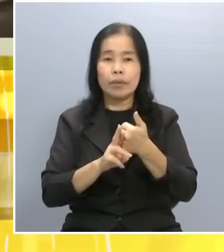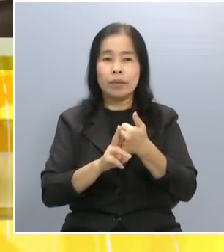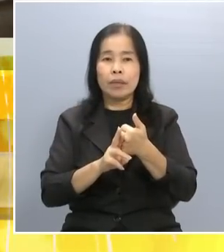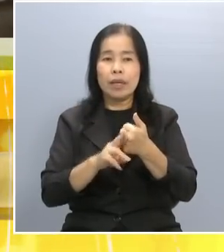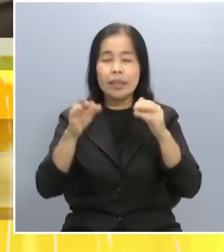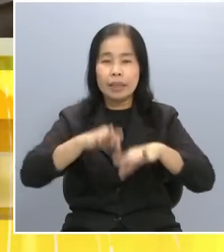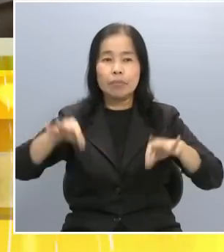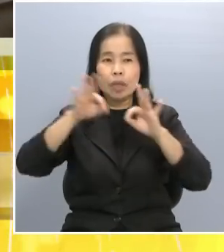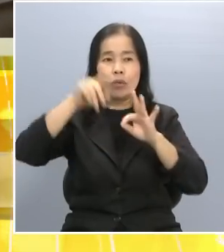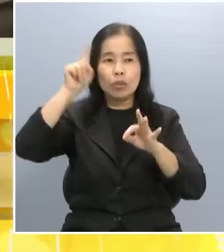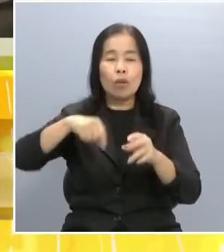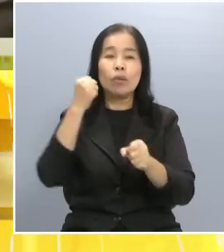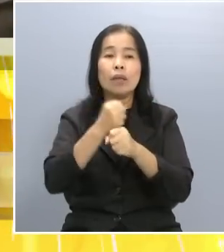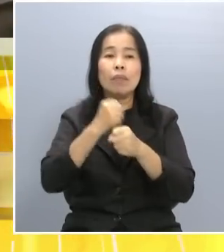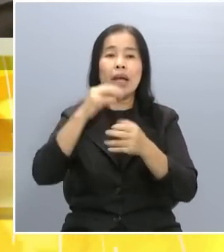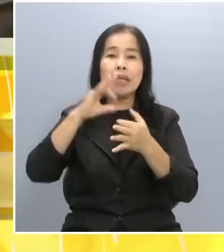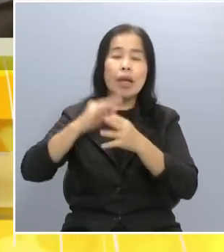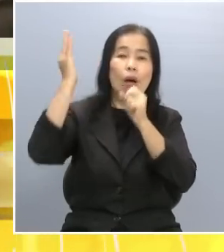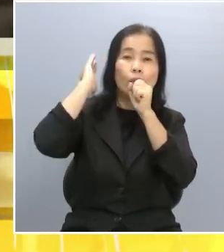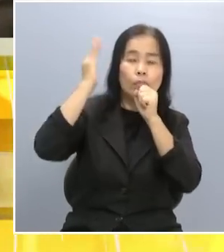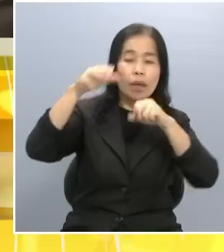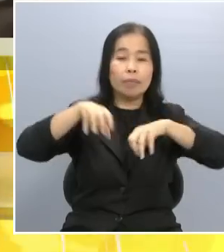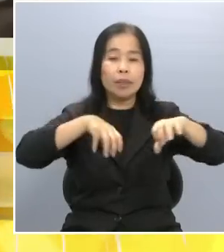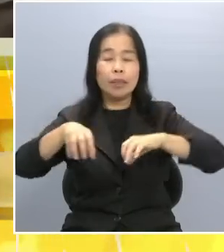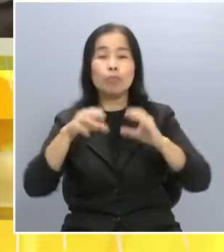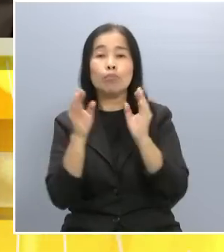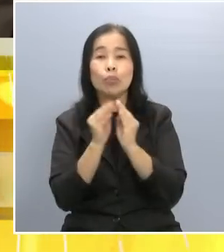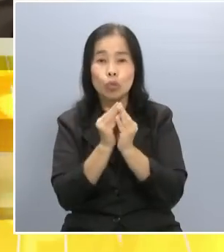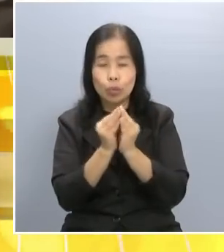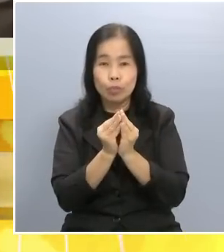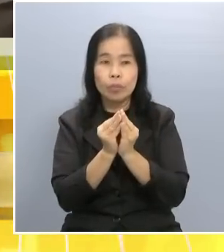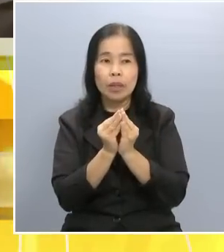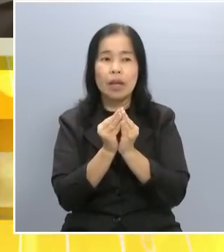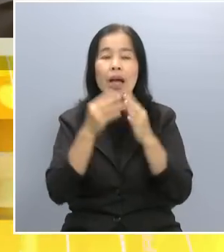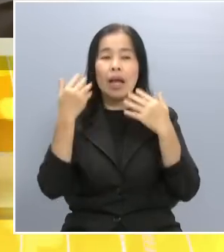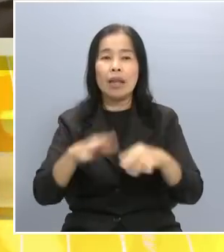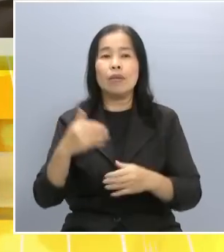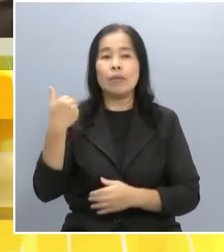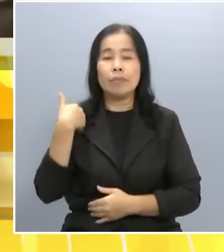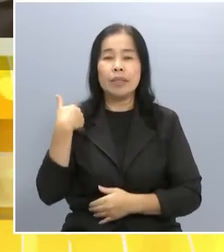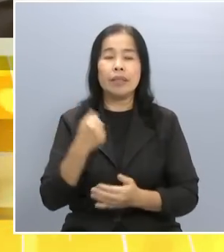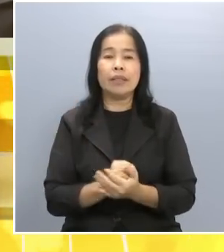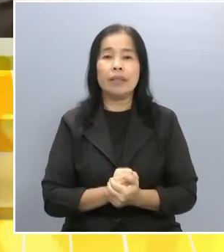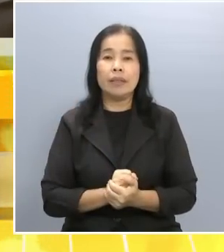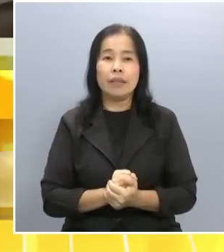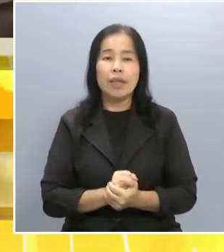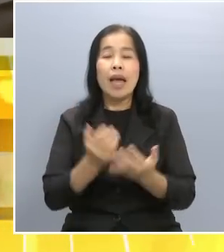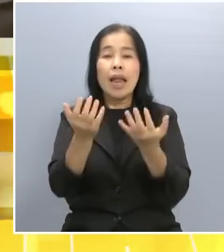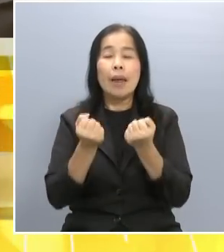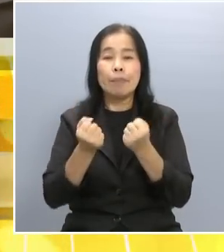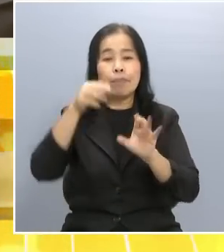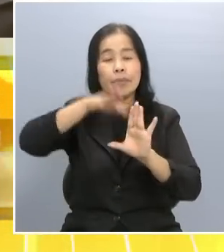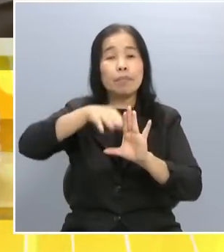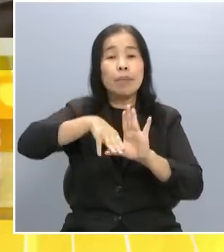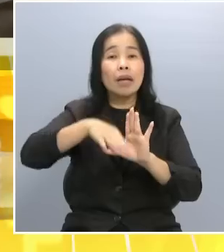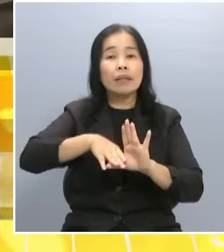ต้องมาทำงานด้านพิธีการการประชุมหรือว่าสารบัญก็ได้มีการอ่ารับสมัครหลังจากมี